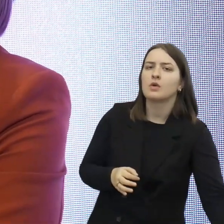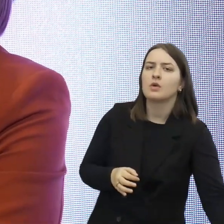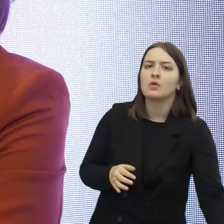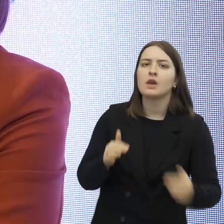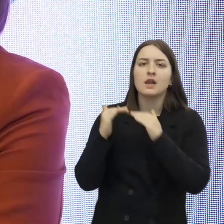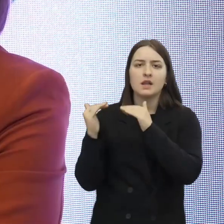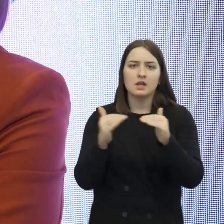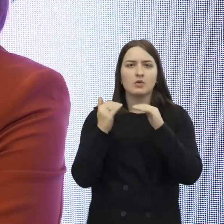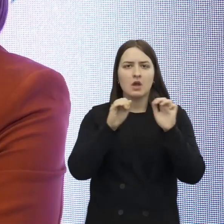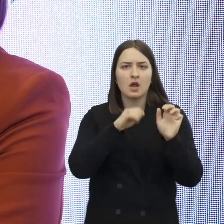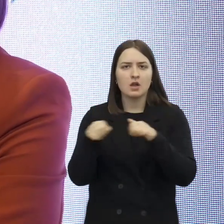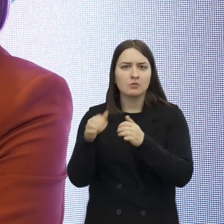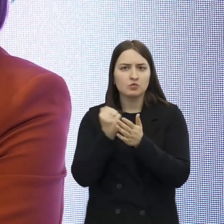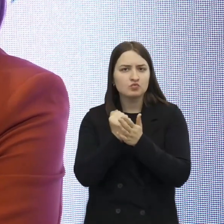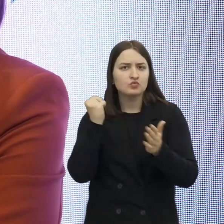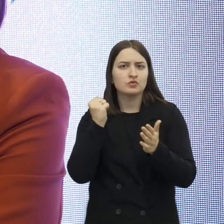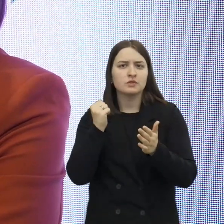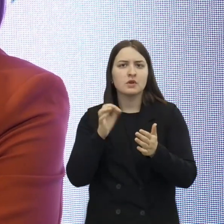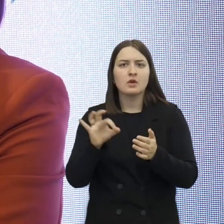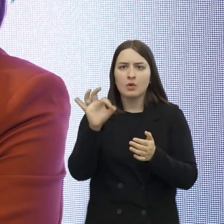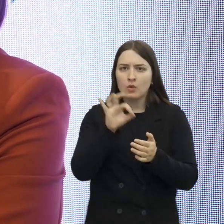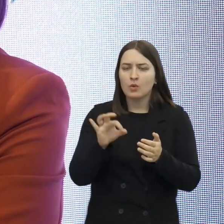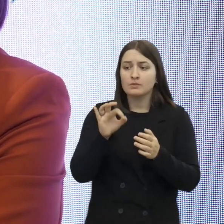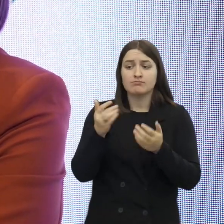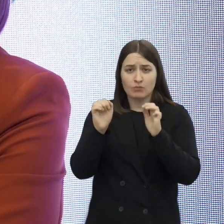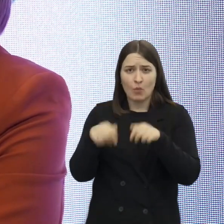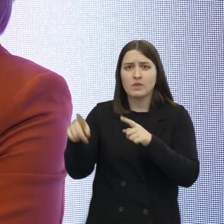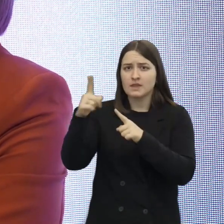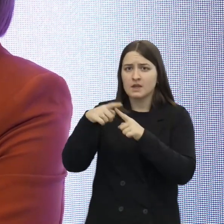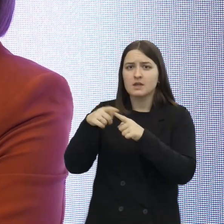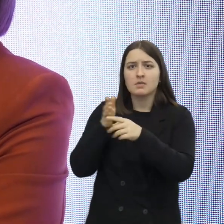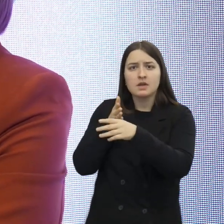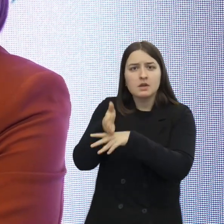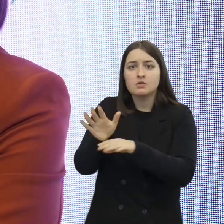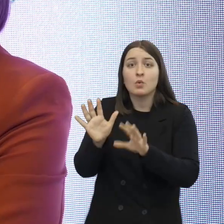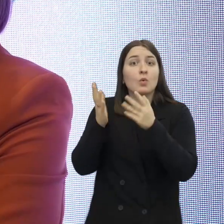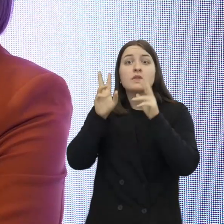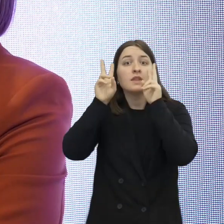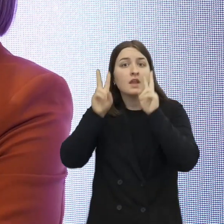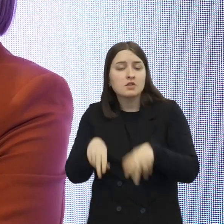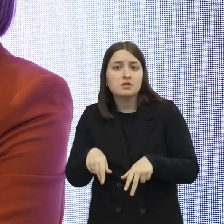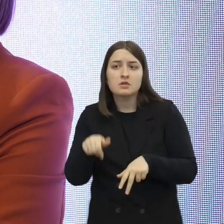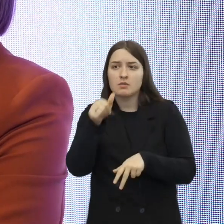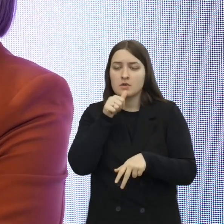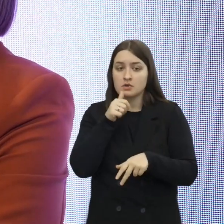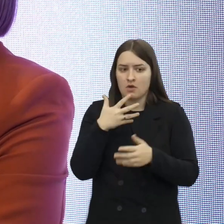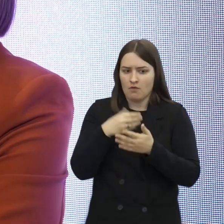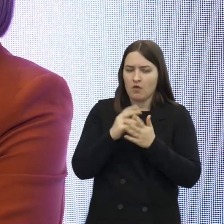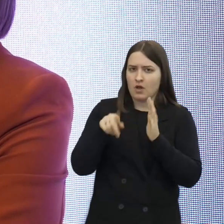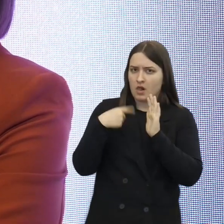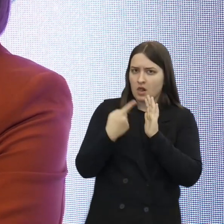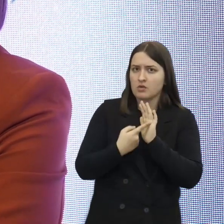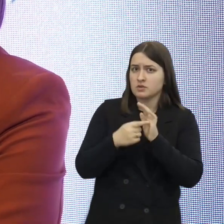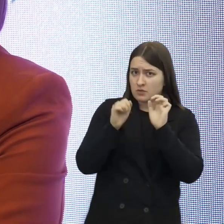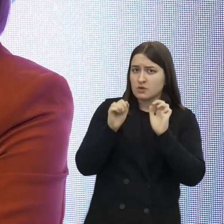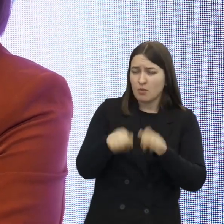žmonėms, kreiptis į lygių galimybių kontrolieriaus tarnybą. Jeigu nežinote, ar tai yra mūsų klausimas, tiesiog paskambinkite,